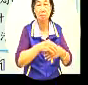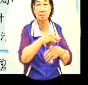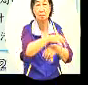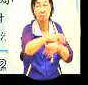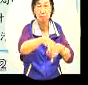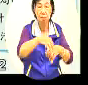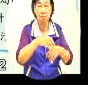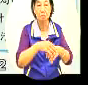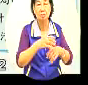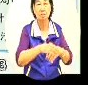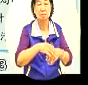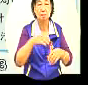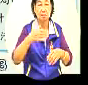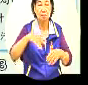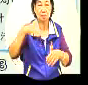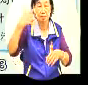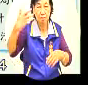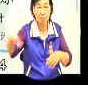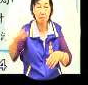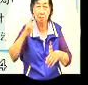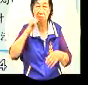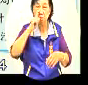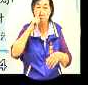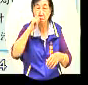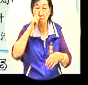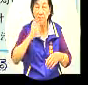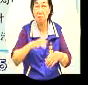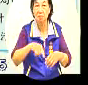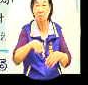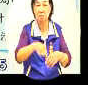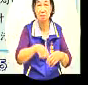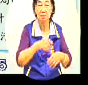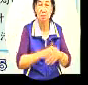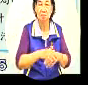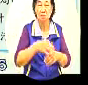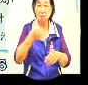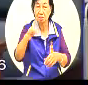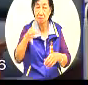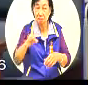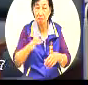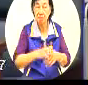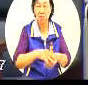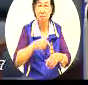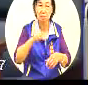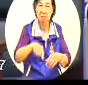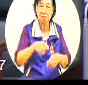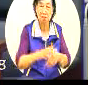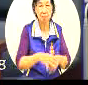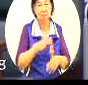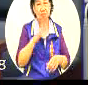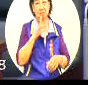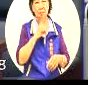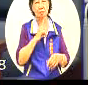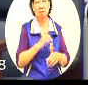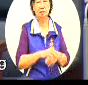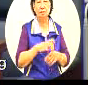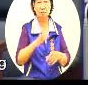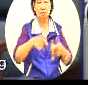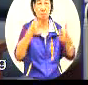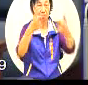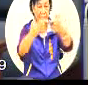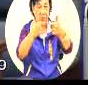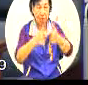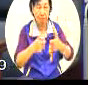东西，差别只在哪里？有没有去接管？所以这个变成一个矛盾的现象，有配合政